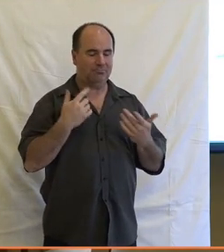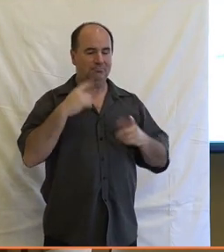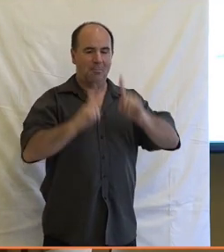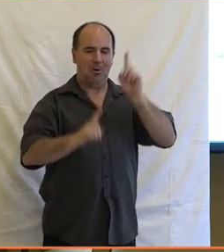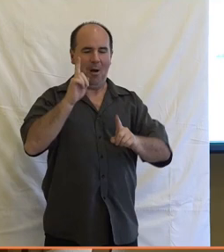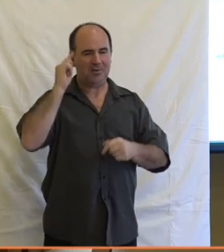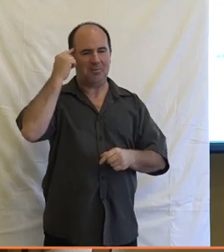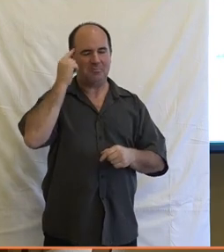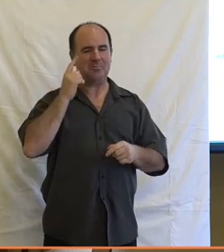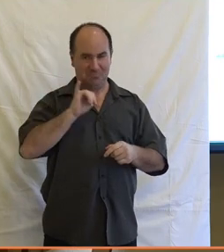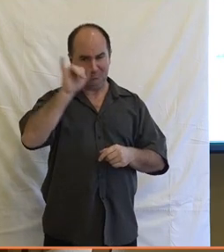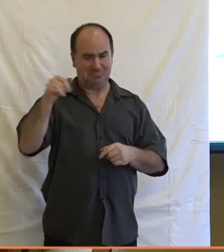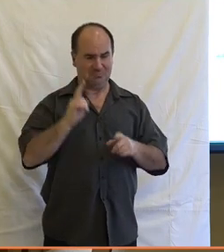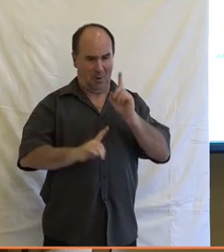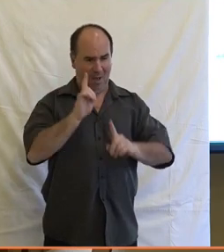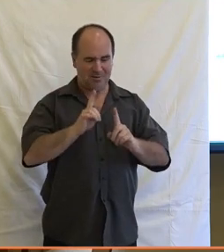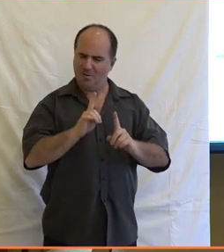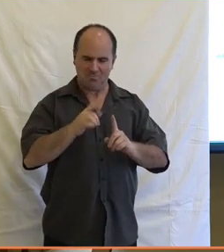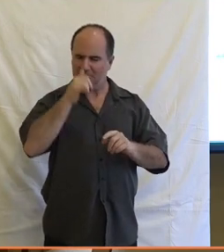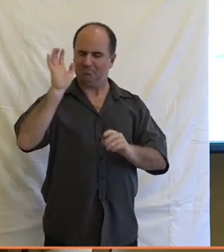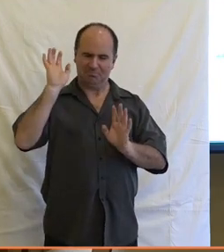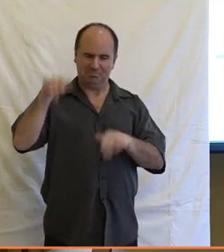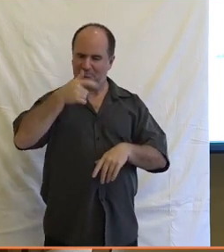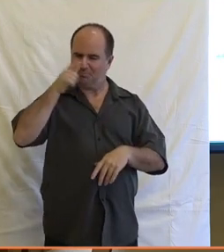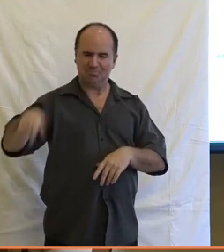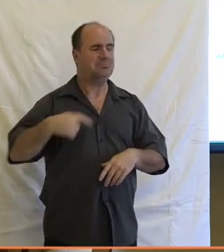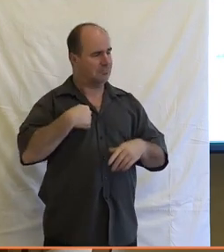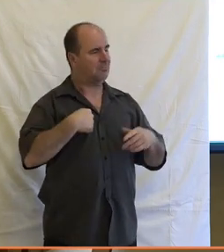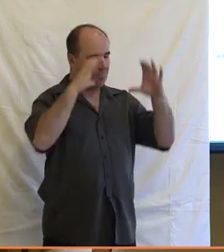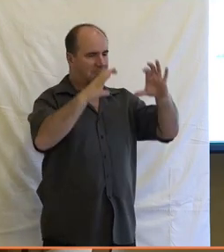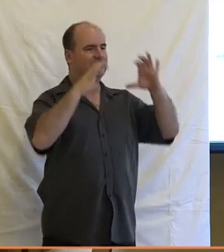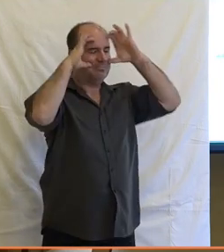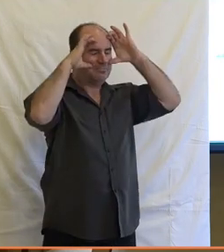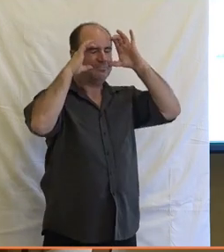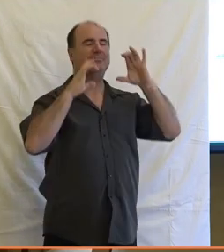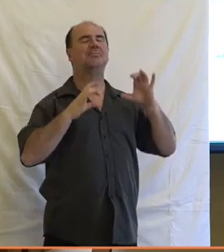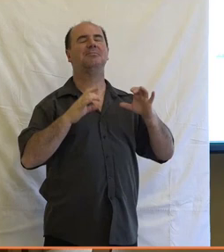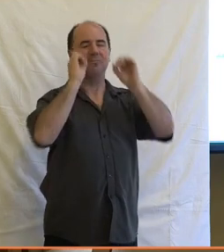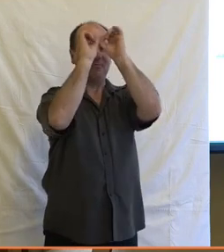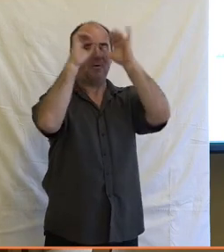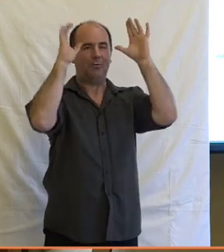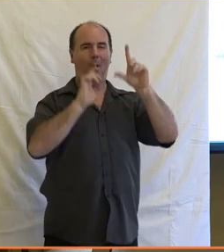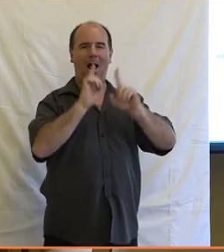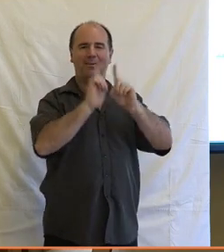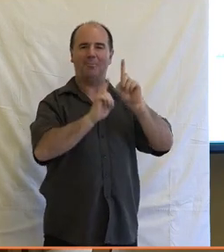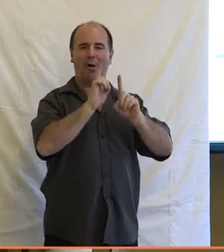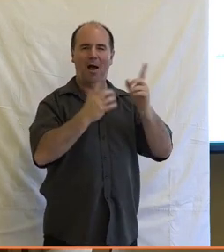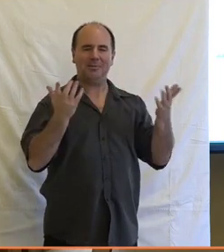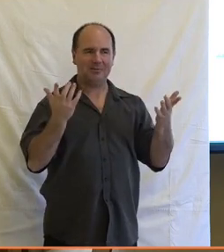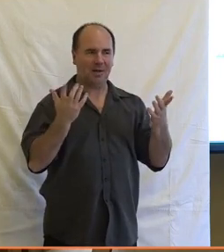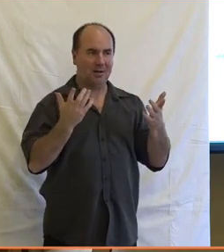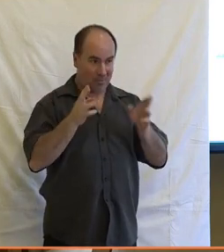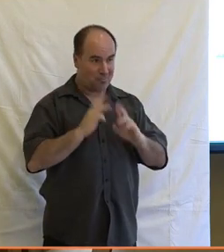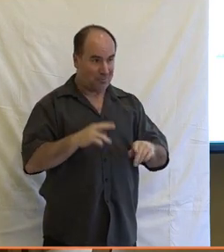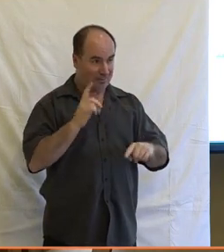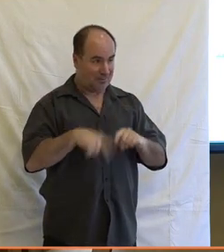virtuální realitě, jestli jako nehrozí, že třeba místo toho to bude jenom taková, takový prostě, jak to